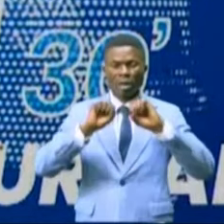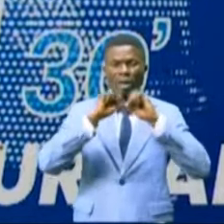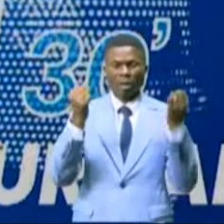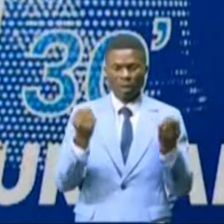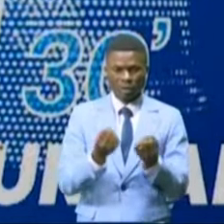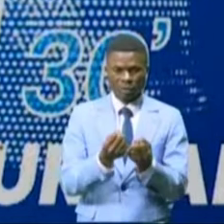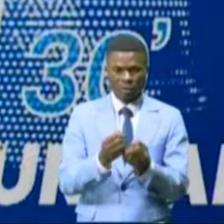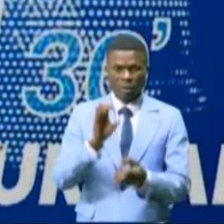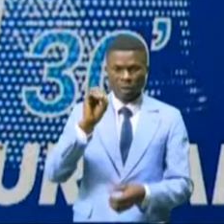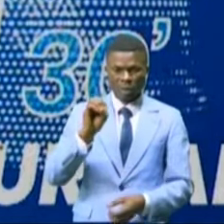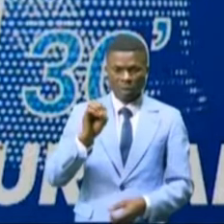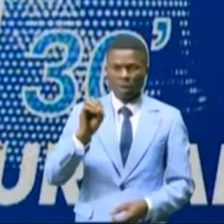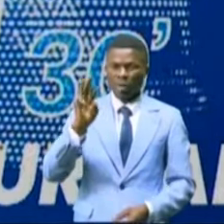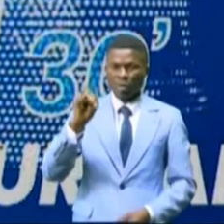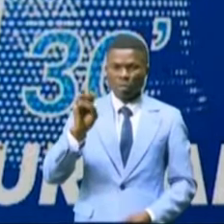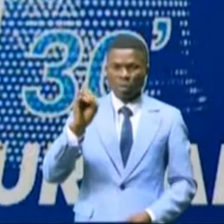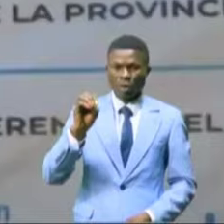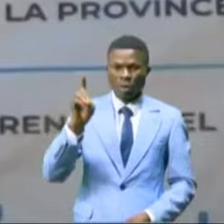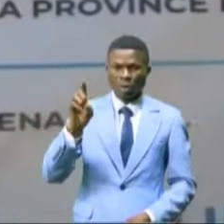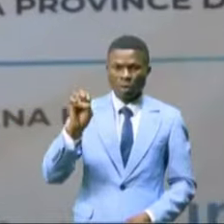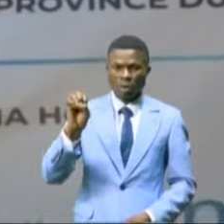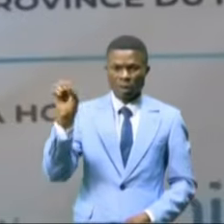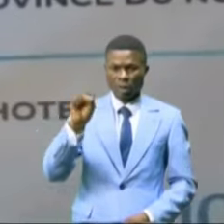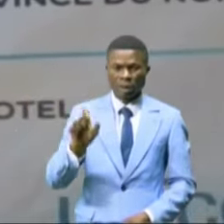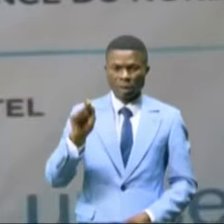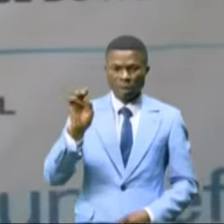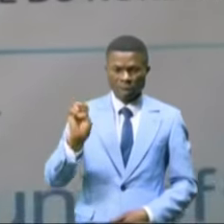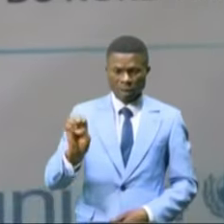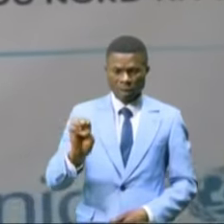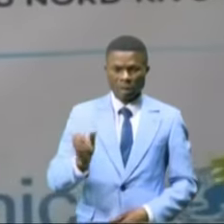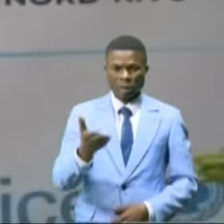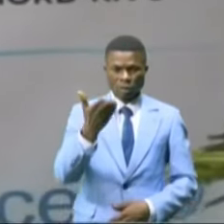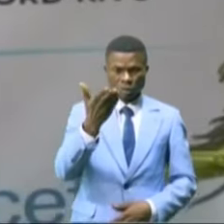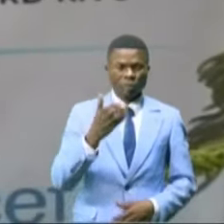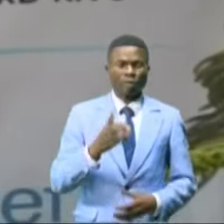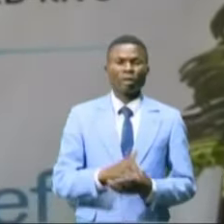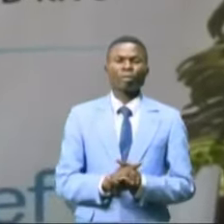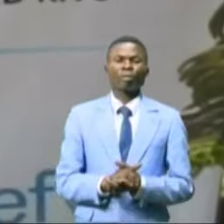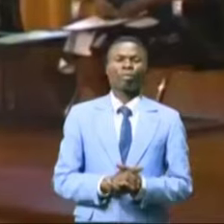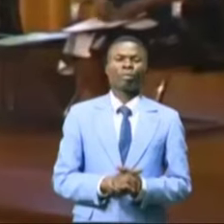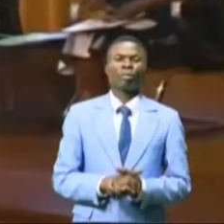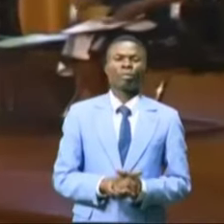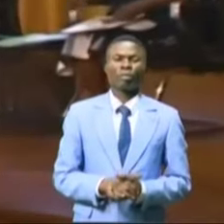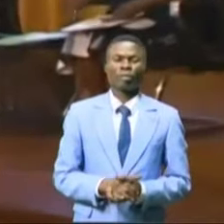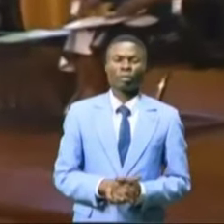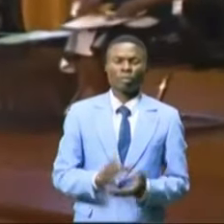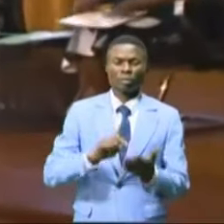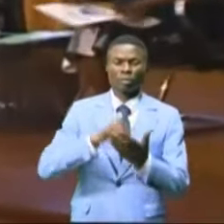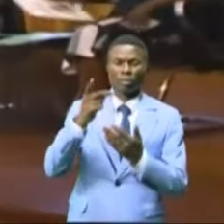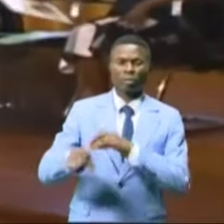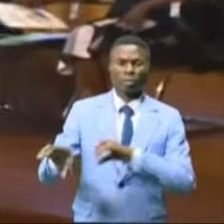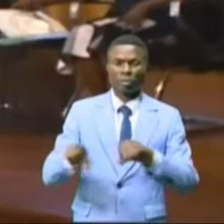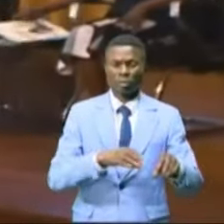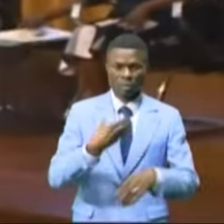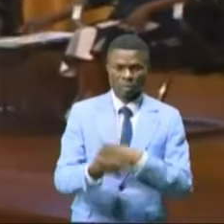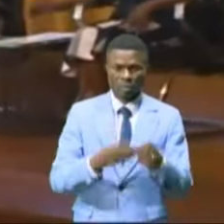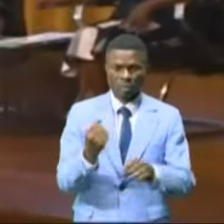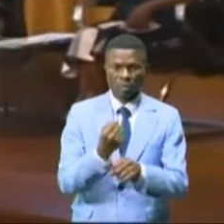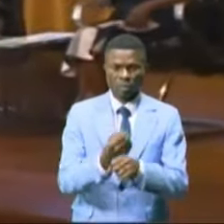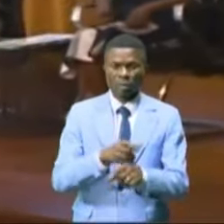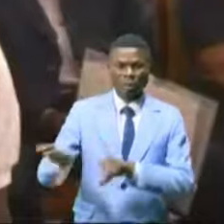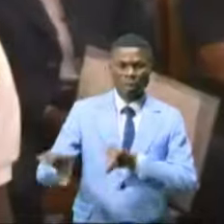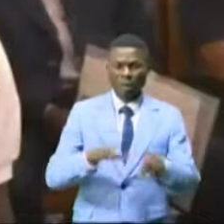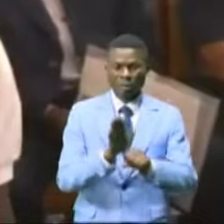Modeste Mutinga. Reportage. Travaux d'élaboration ce jeudi 7 mars du plan d'action opérationnel